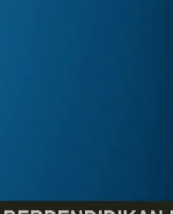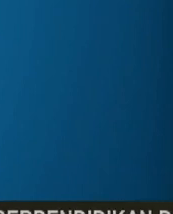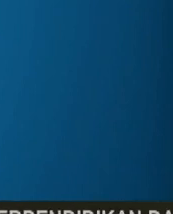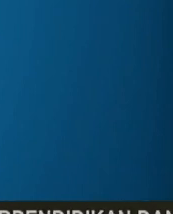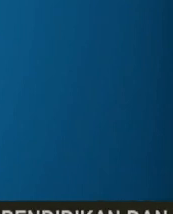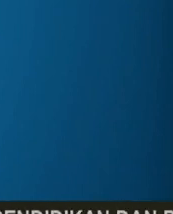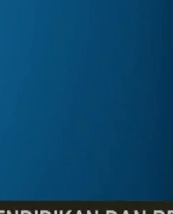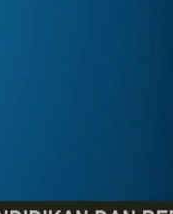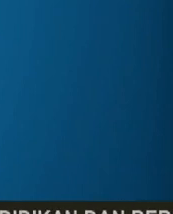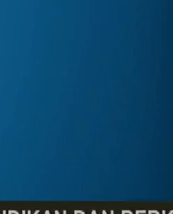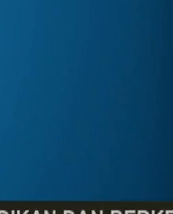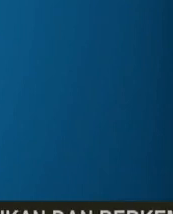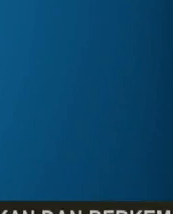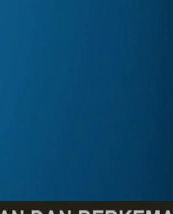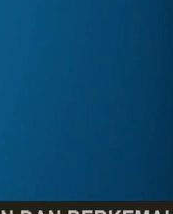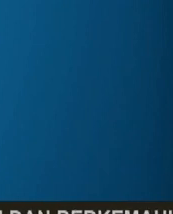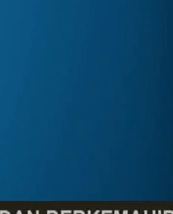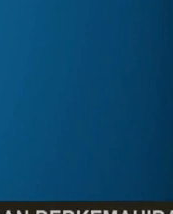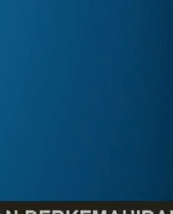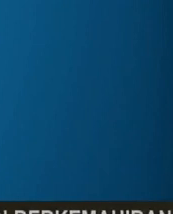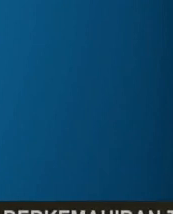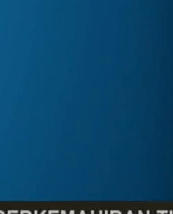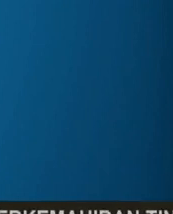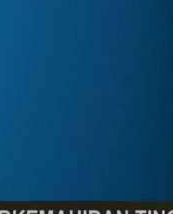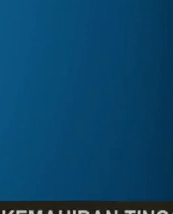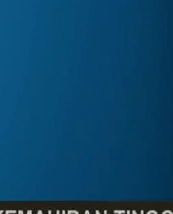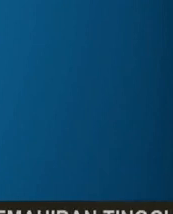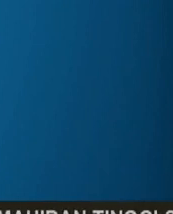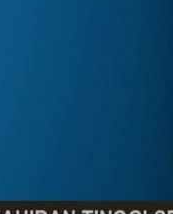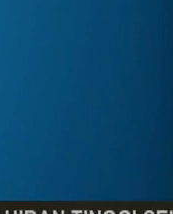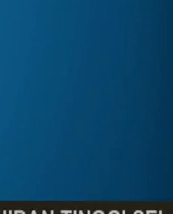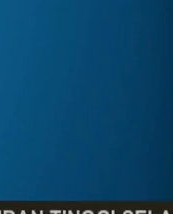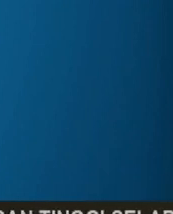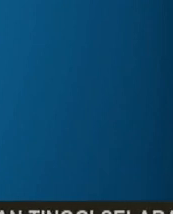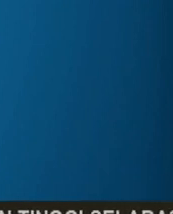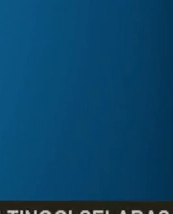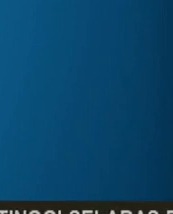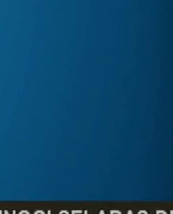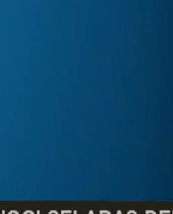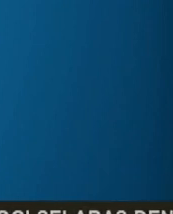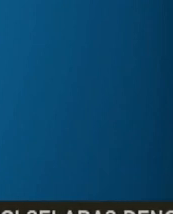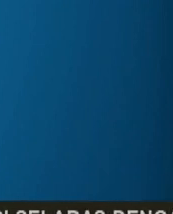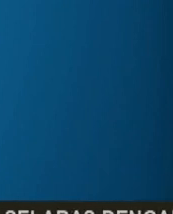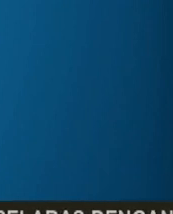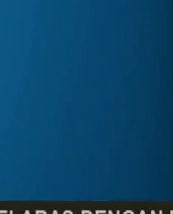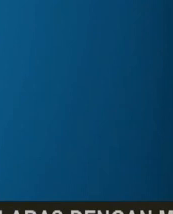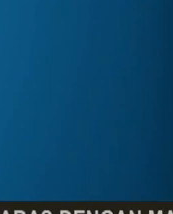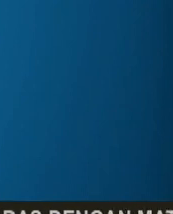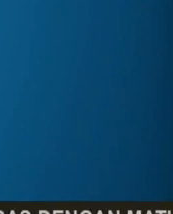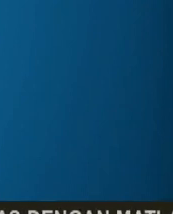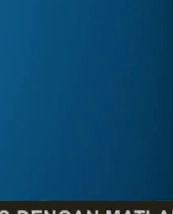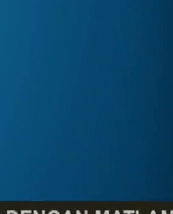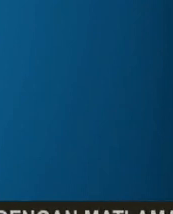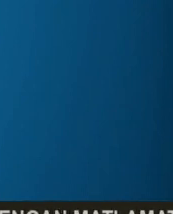satu perintah pekerjaan 2009 kesalahan majikan tidak memberikan cuti tahunan jika sabet setiap kesalahan